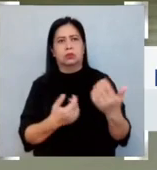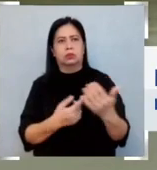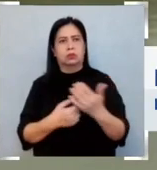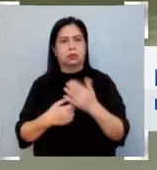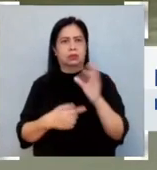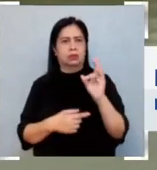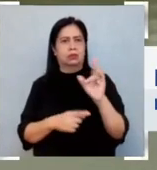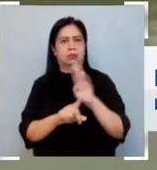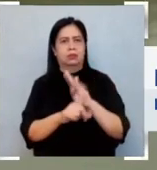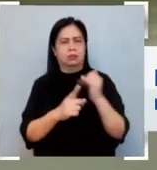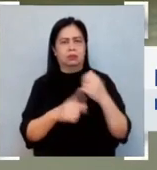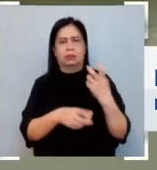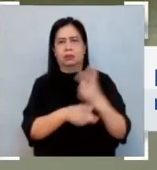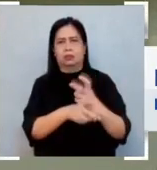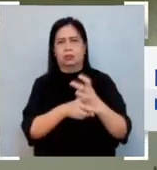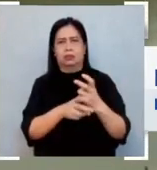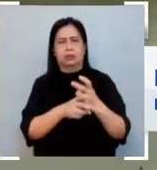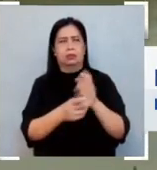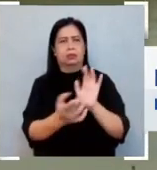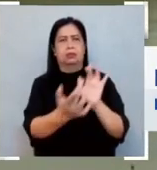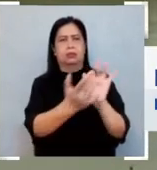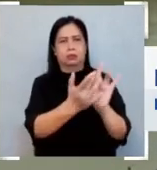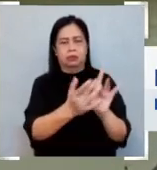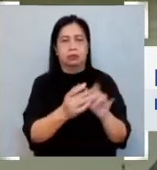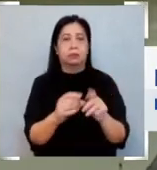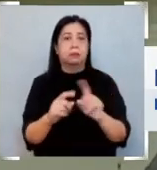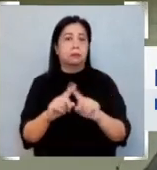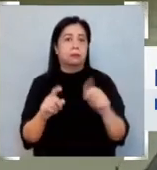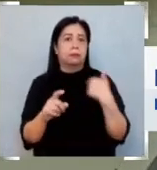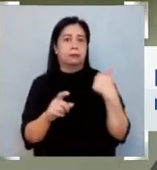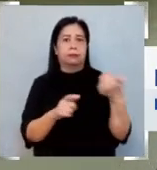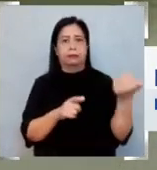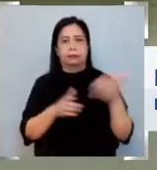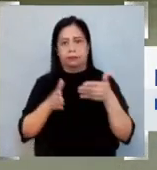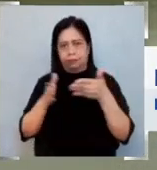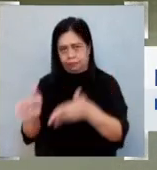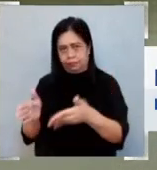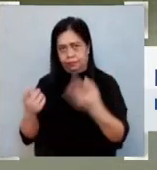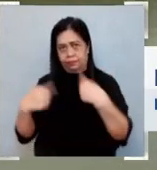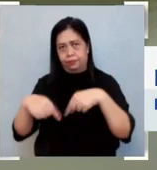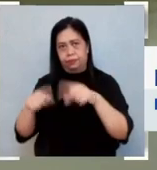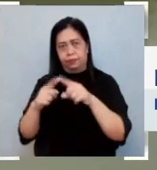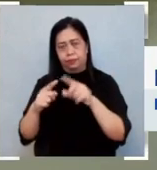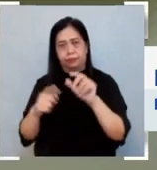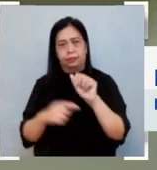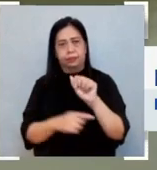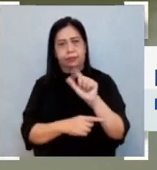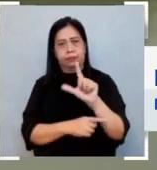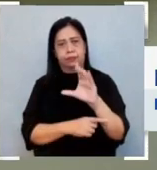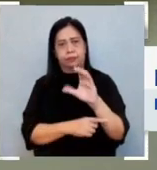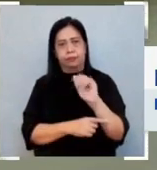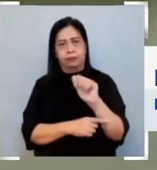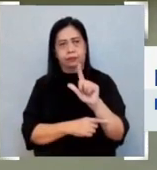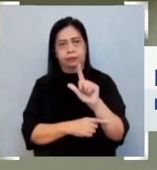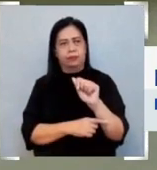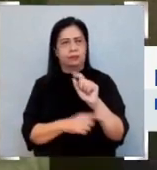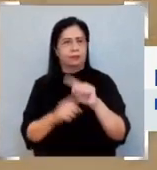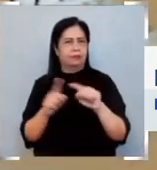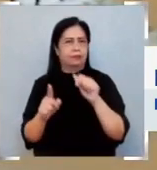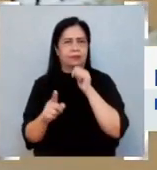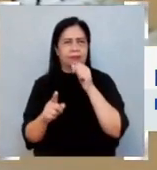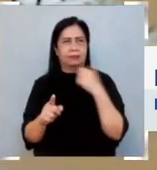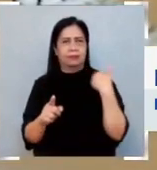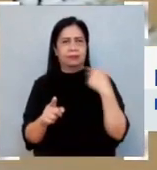yan. But anyway, meron kaming alternate route papuntang Alcala pero hindi pa ako sure kung open